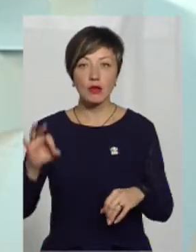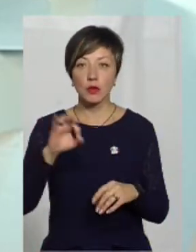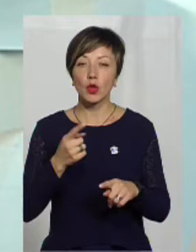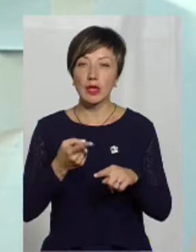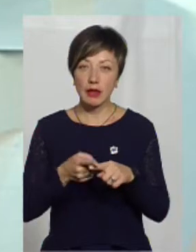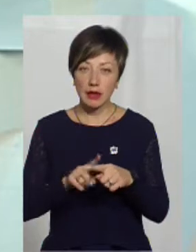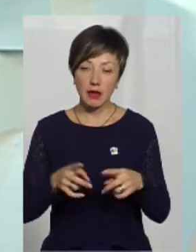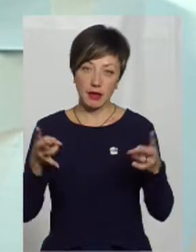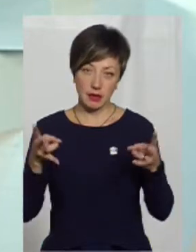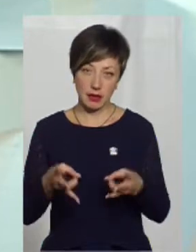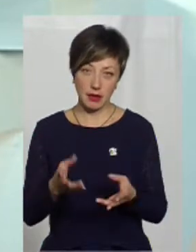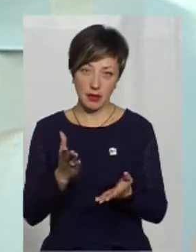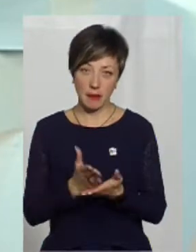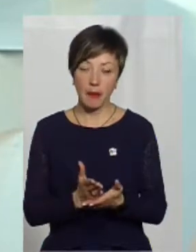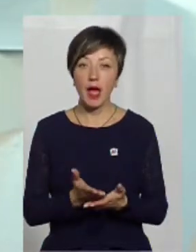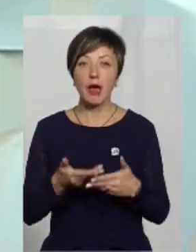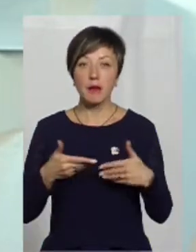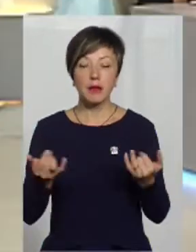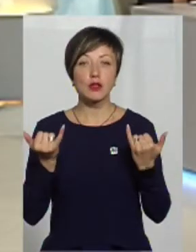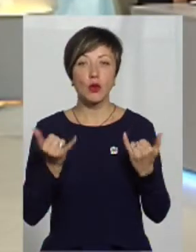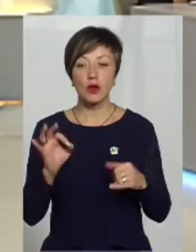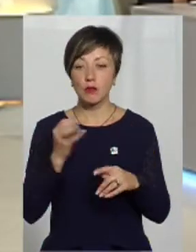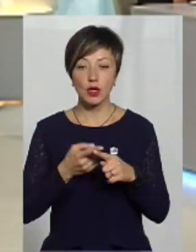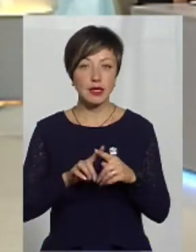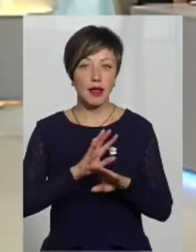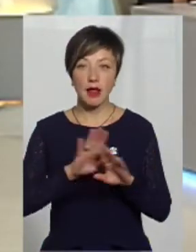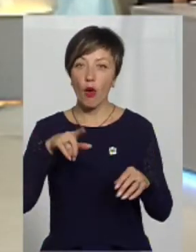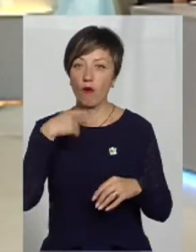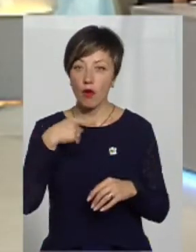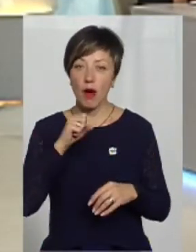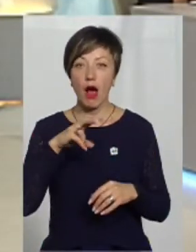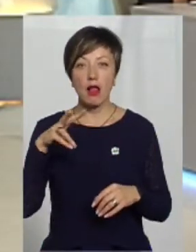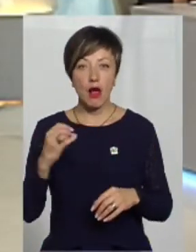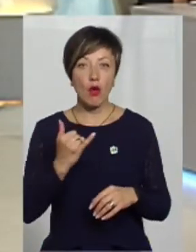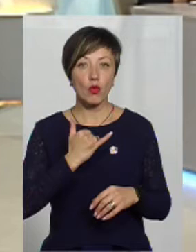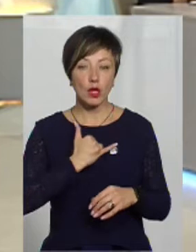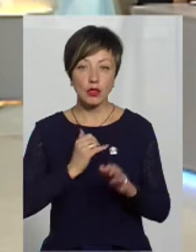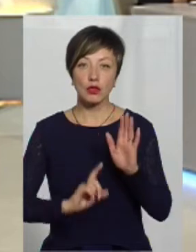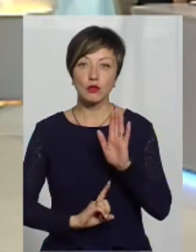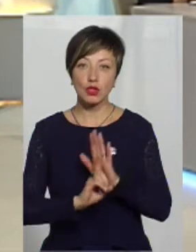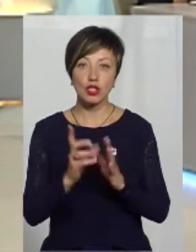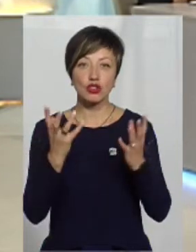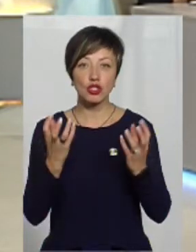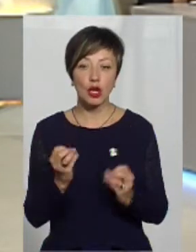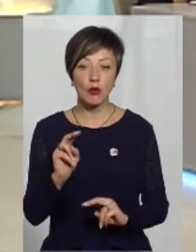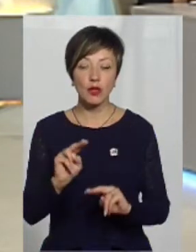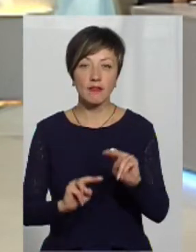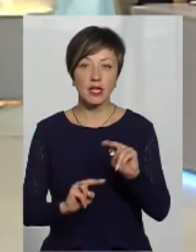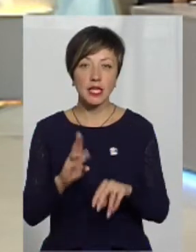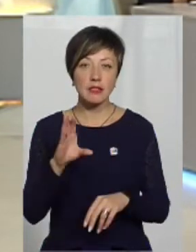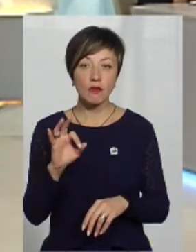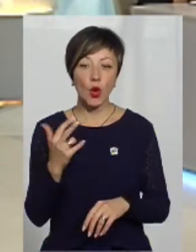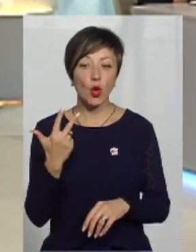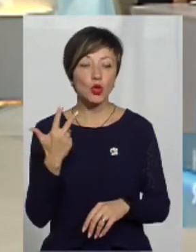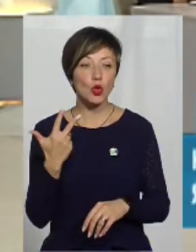є ось така необхідність. До речі, ми от сьогодні про це не говоримо, але у нас і розпочинається ще будівництво